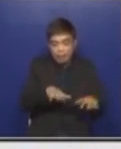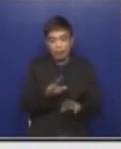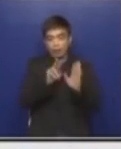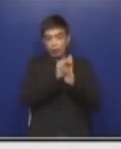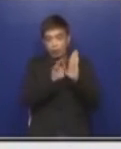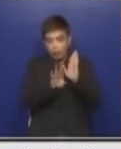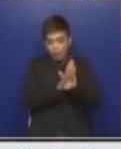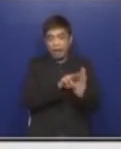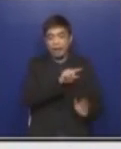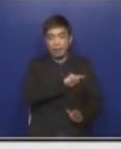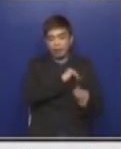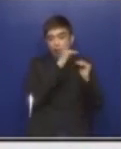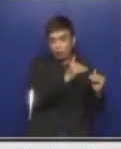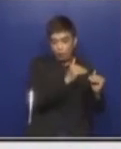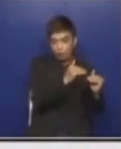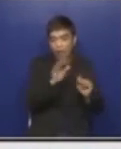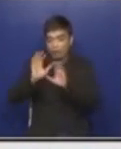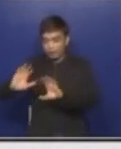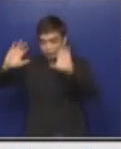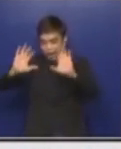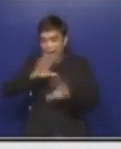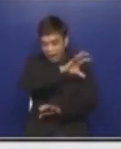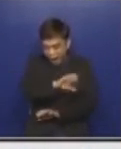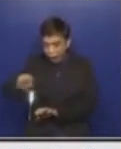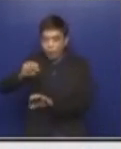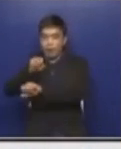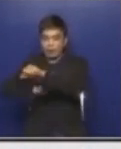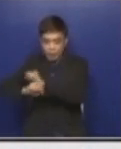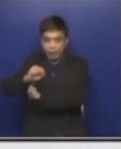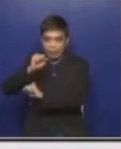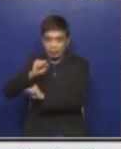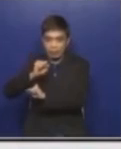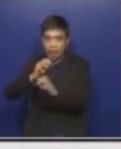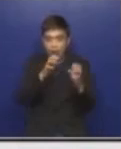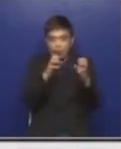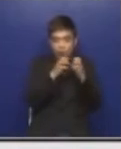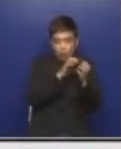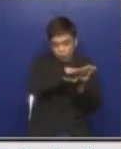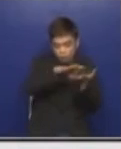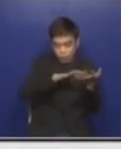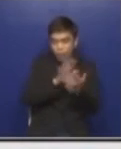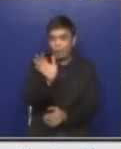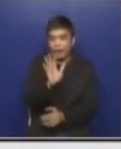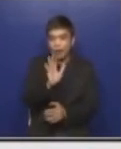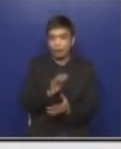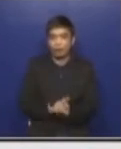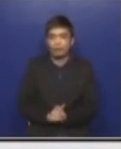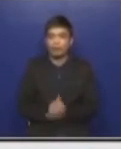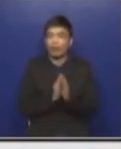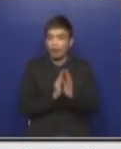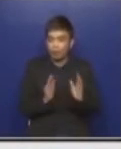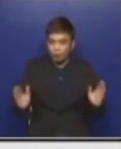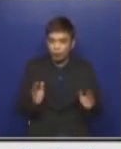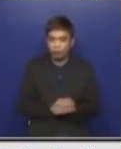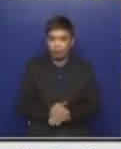หนดนโยบายฝ่ายราชการเอานโยบายไปปฏิบัติอย่าล้ำเส้นกันนั้นรอให้ถือภาวะปกติขอบพระคุณท่านประธานครับและท่านประธาน